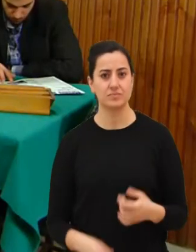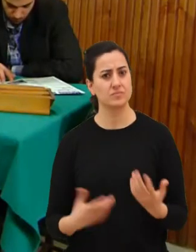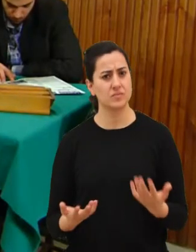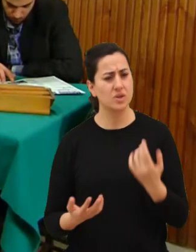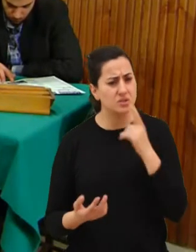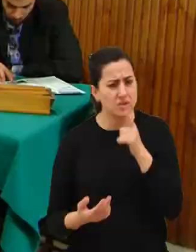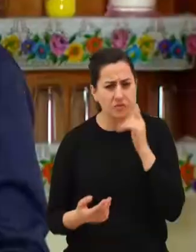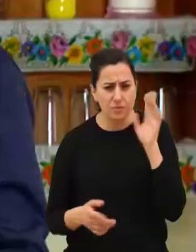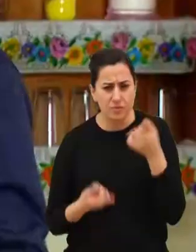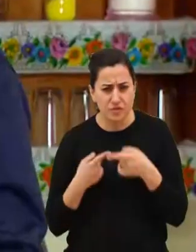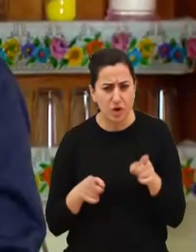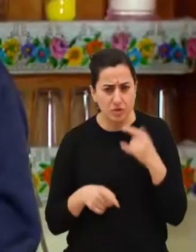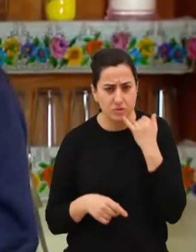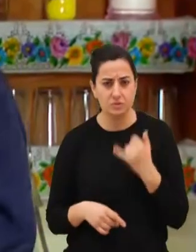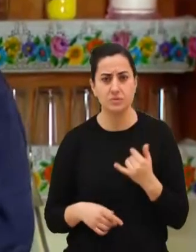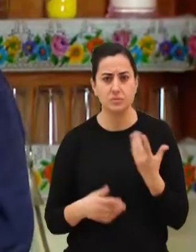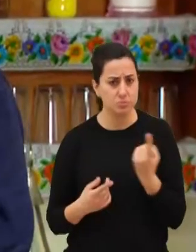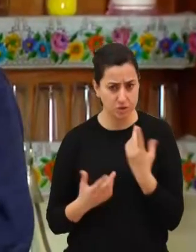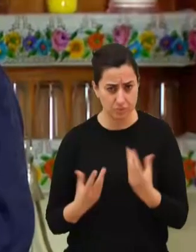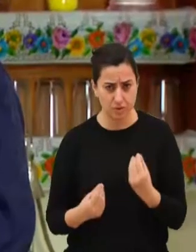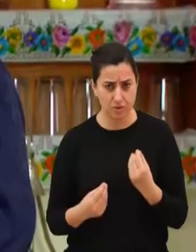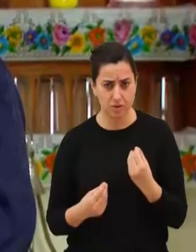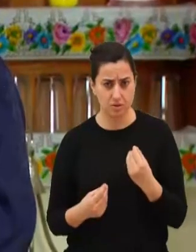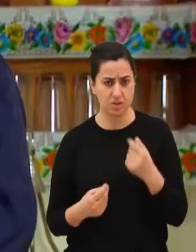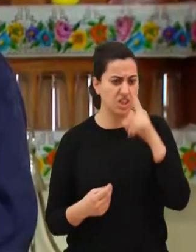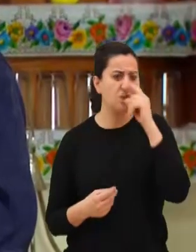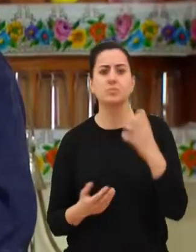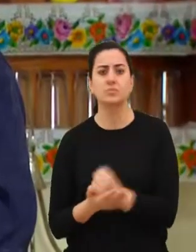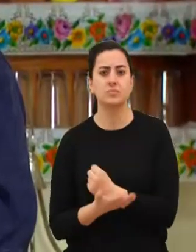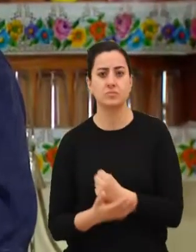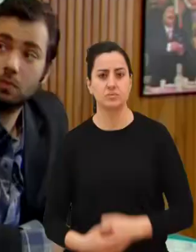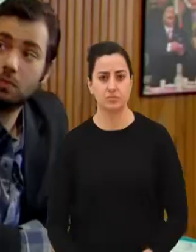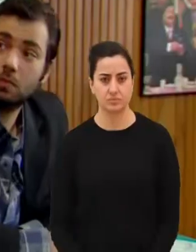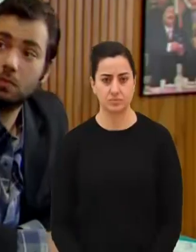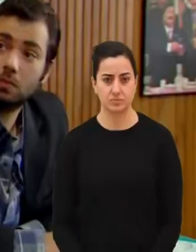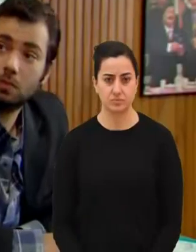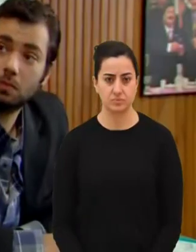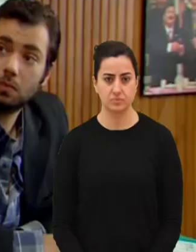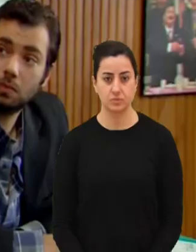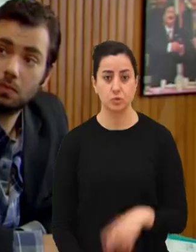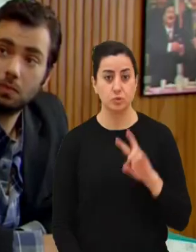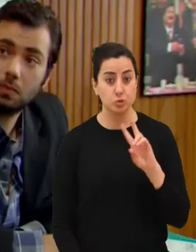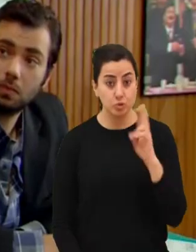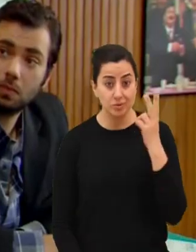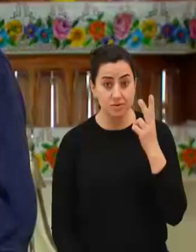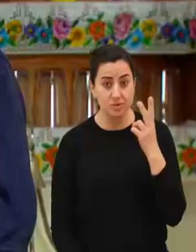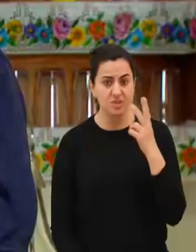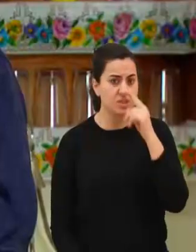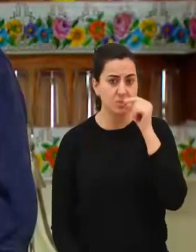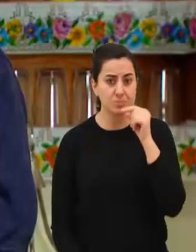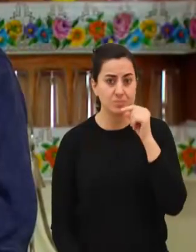biçim geliyor lan sesin? Ne oldu birader? Altıncı ayakta kim geldi? Sürpriz mi?